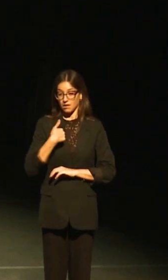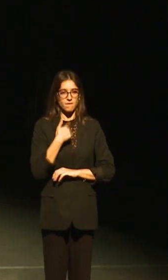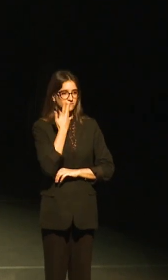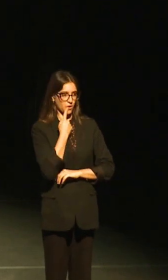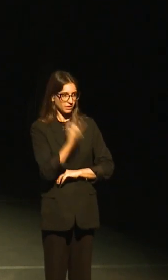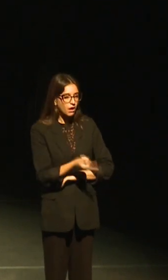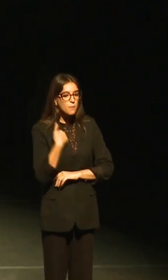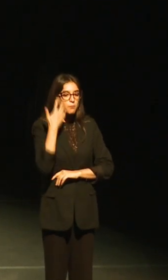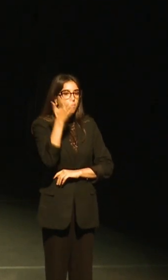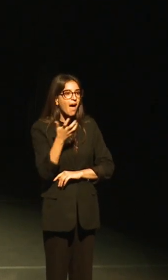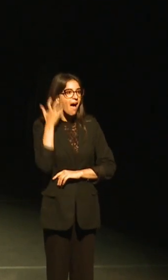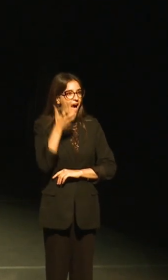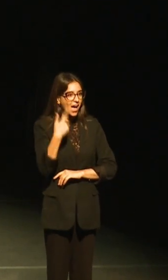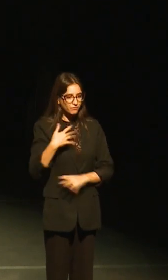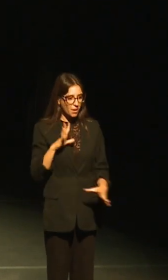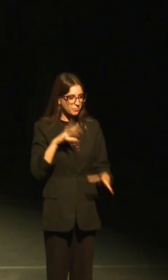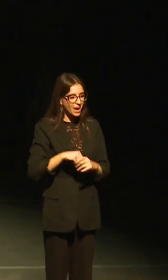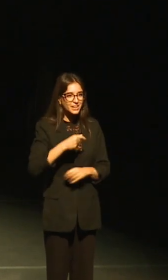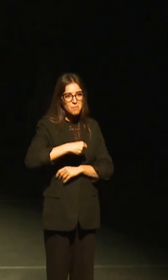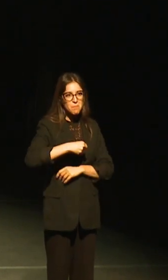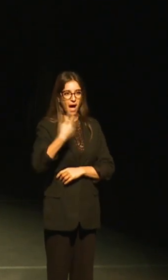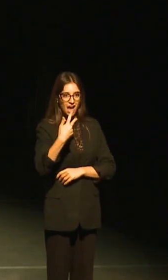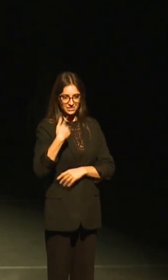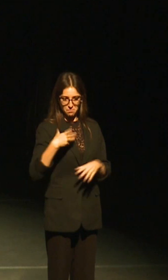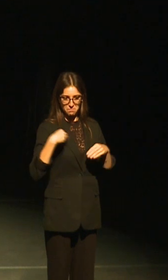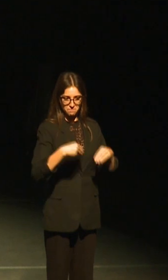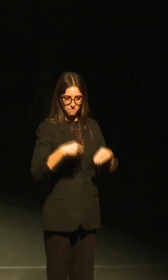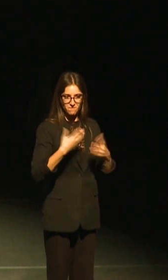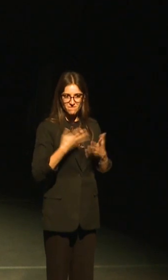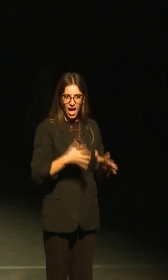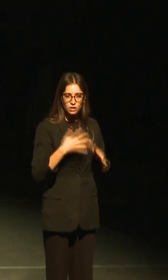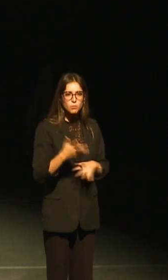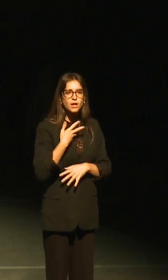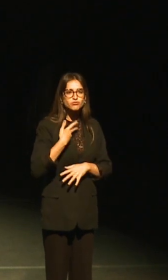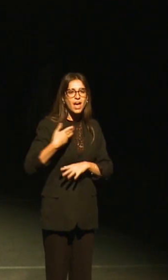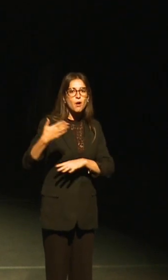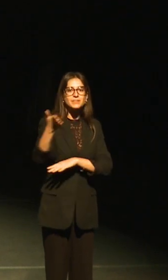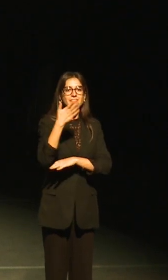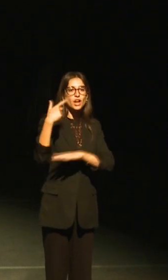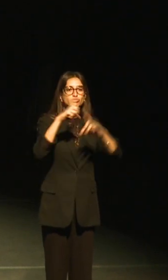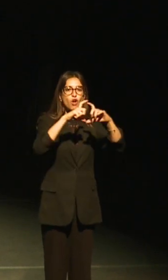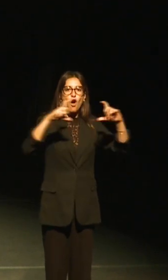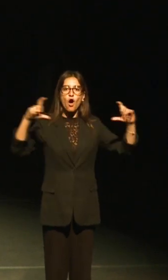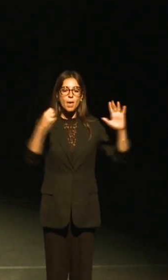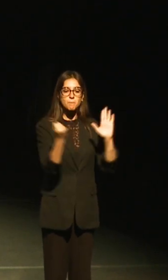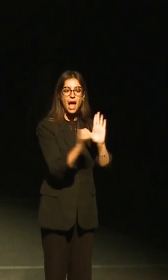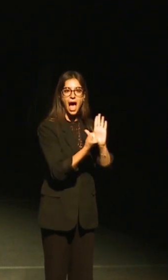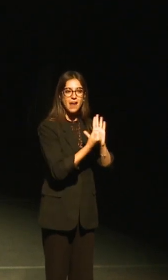parks con uno striscione privo dei marchi delle aziende perché